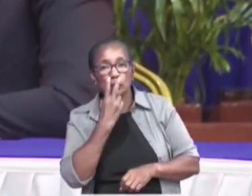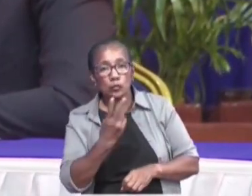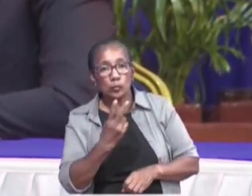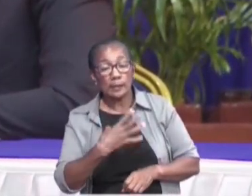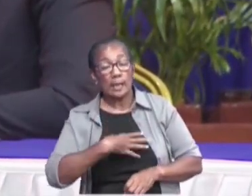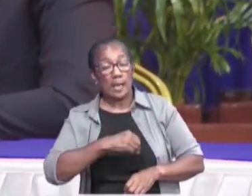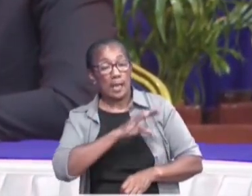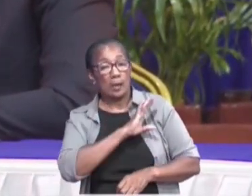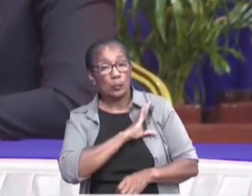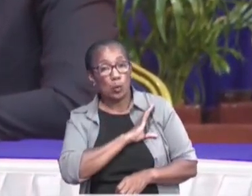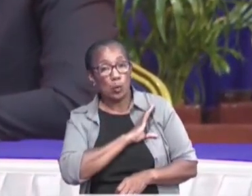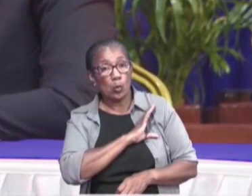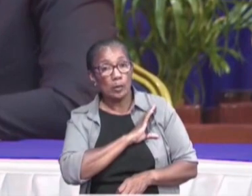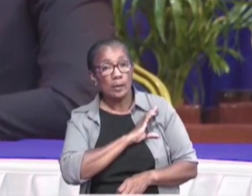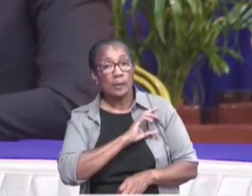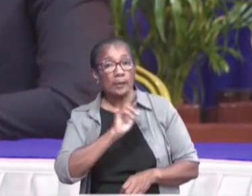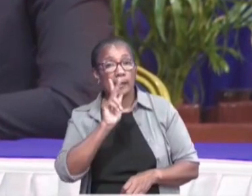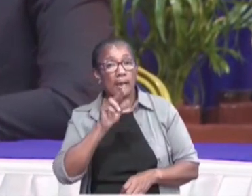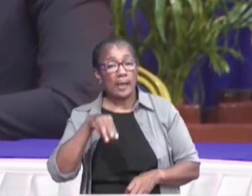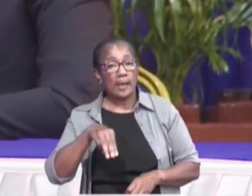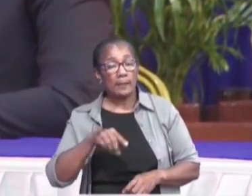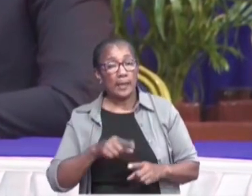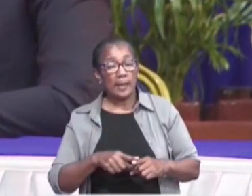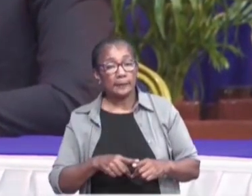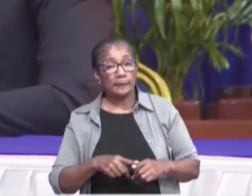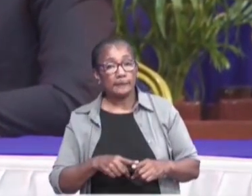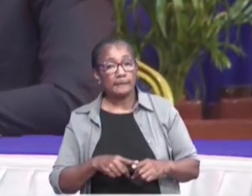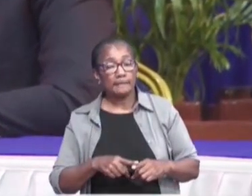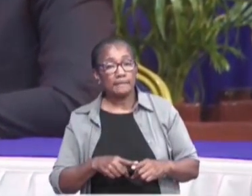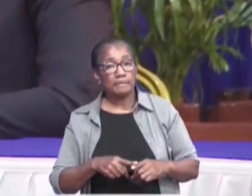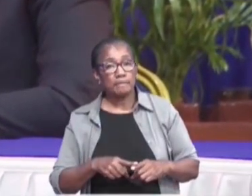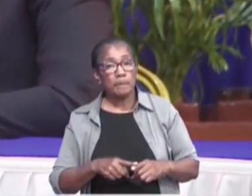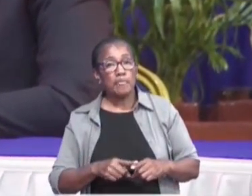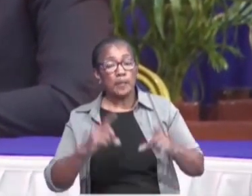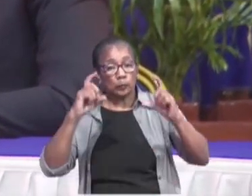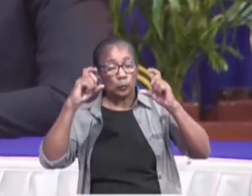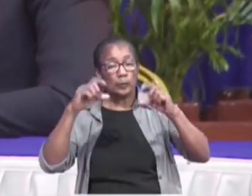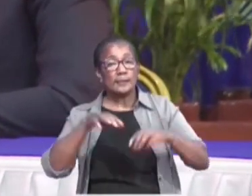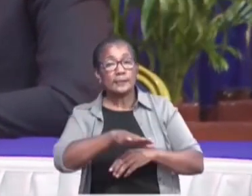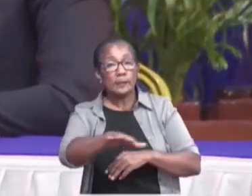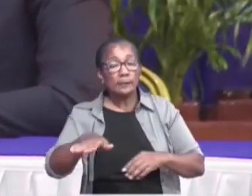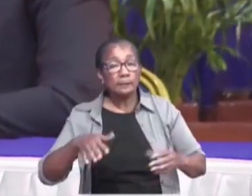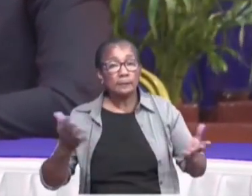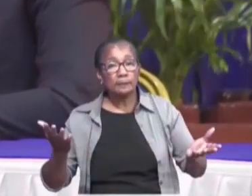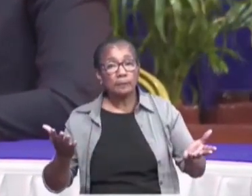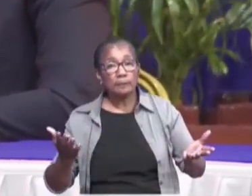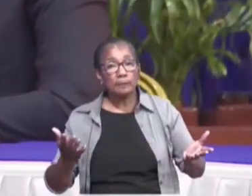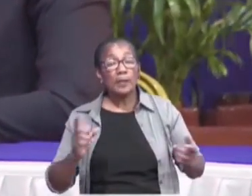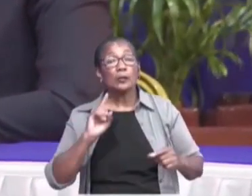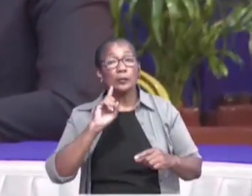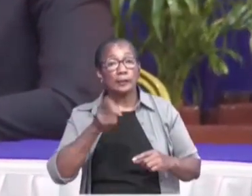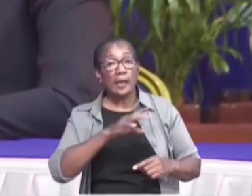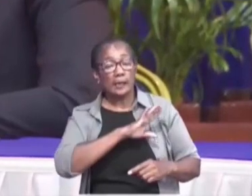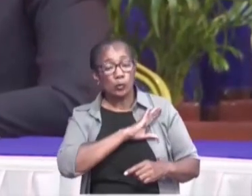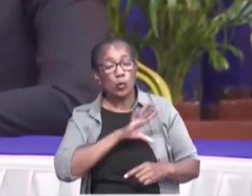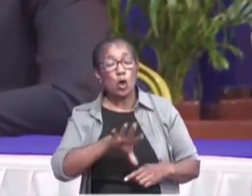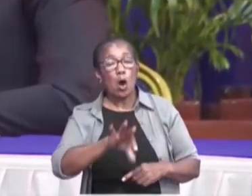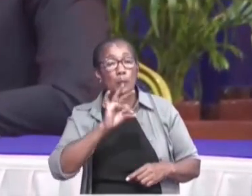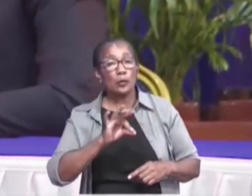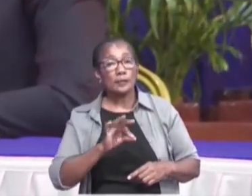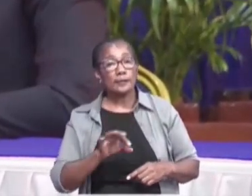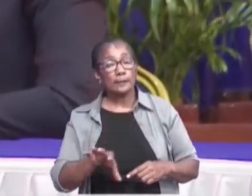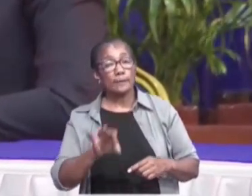ook al. We hadden het over KM en toerisme. Dus daar is er ook een oplossing